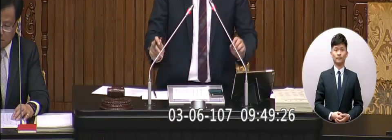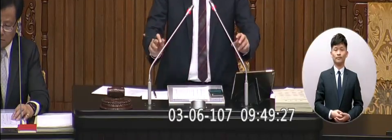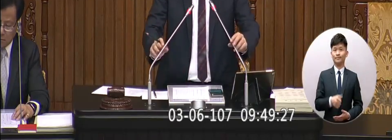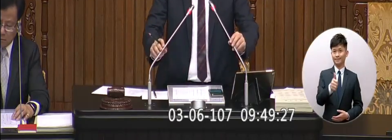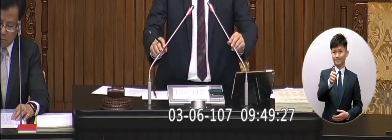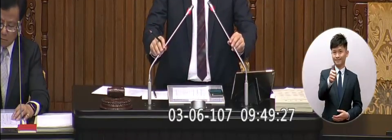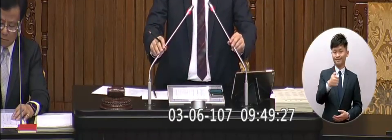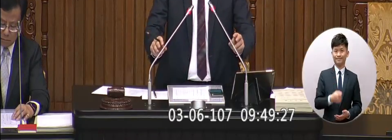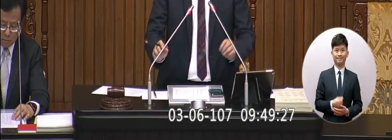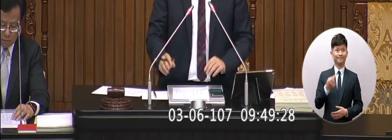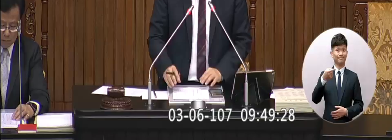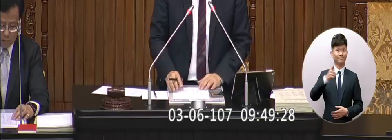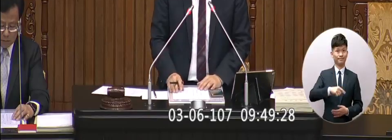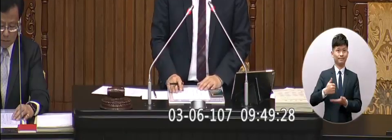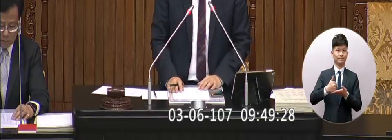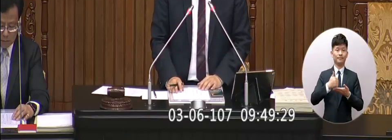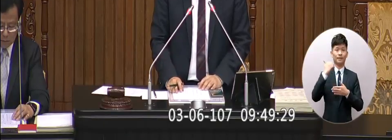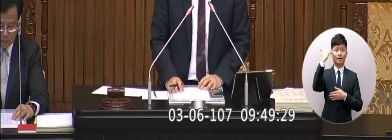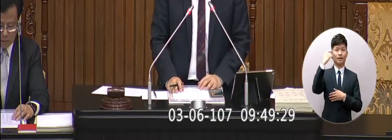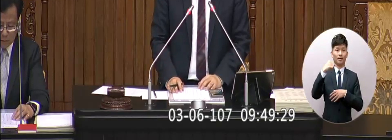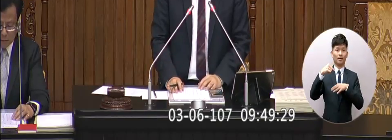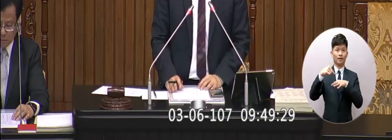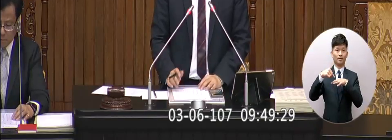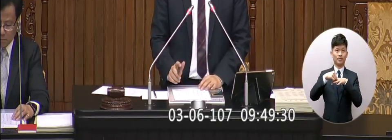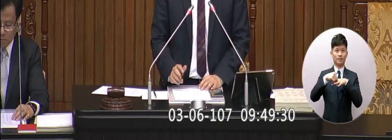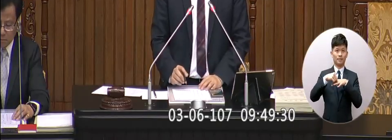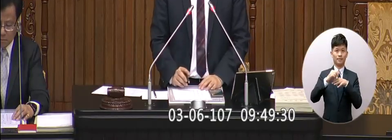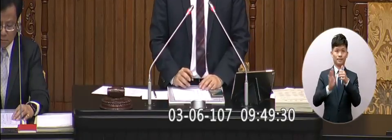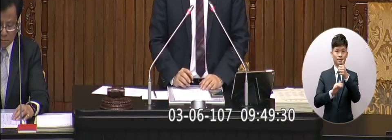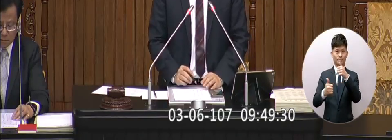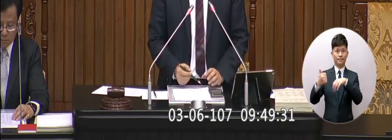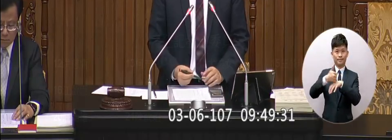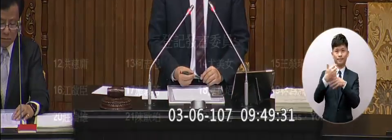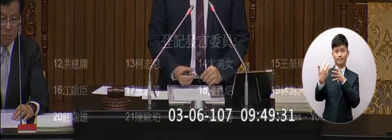谢谢，接下来请高金素梅委员质询。